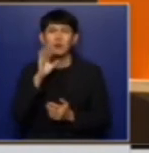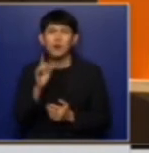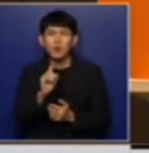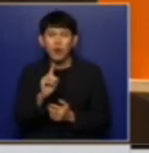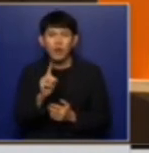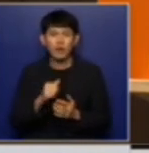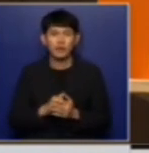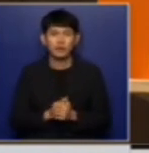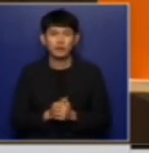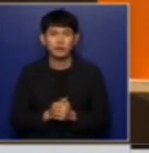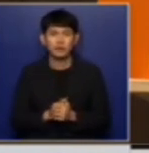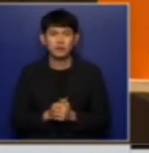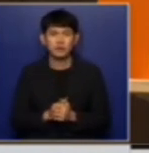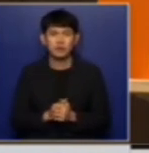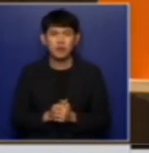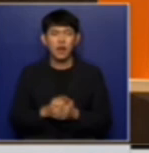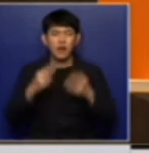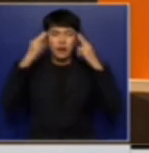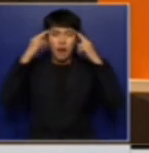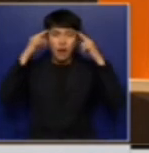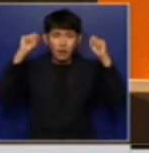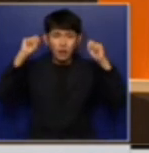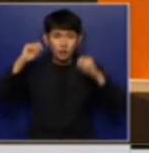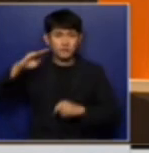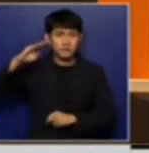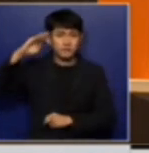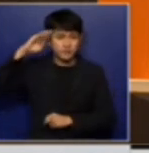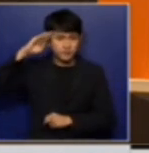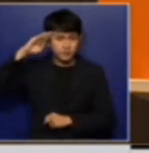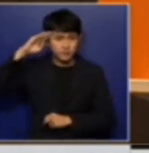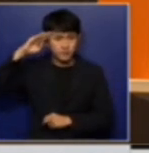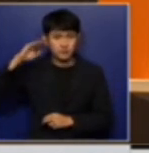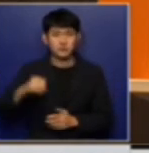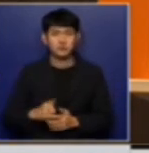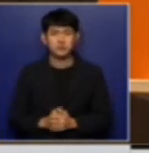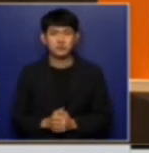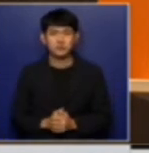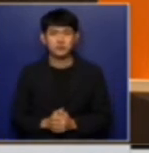าท่านนายกรัฐมนตรีประยุทธ์จันทร์โอชา